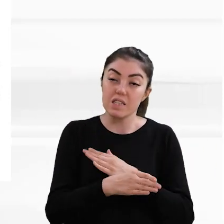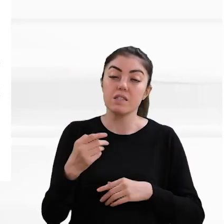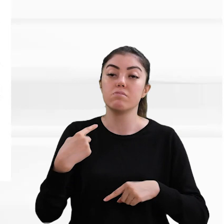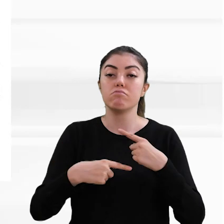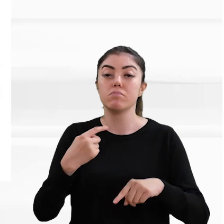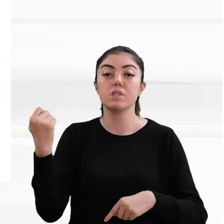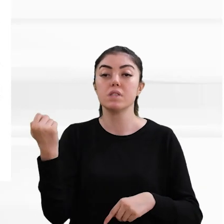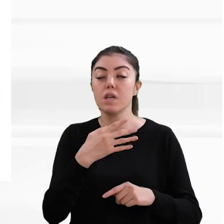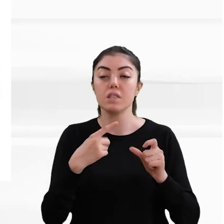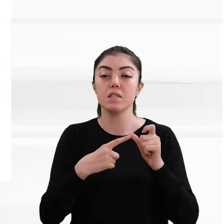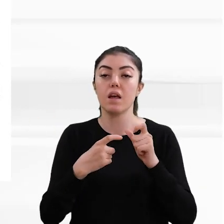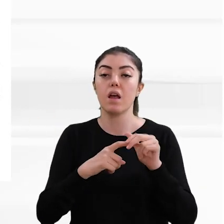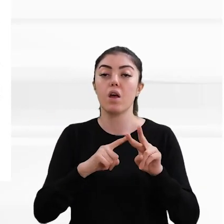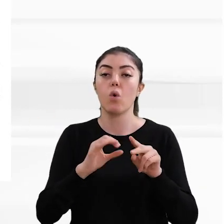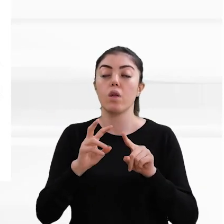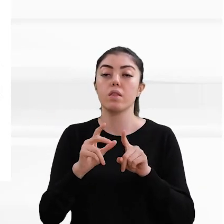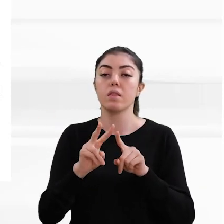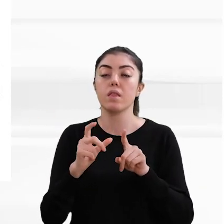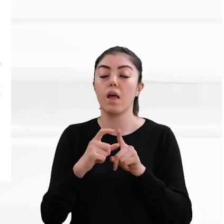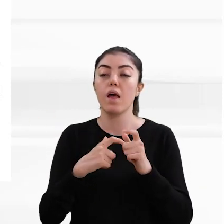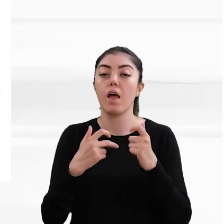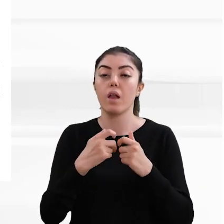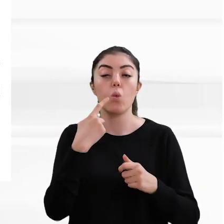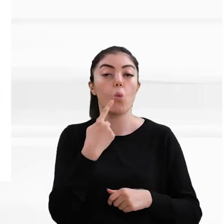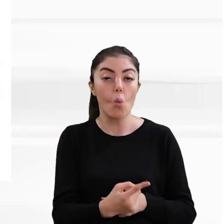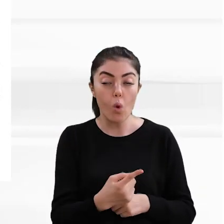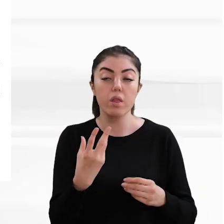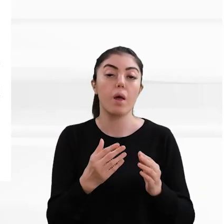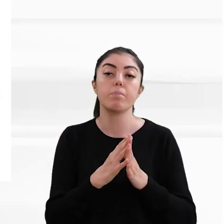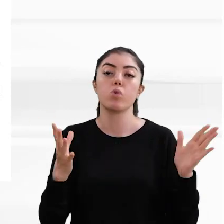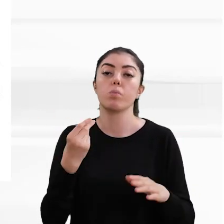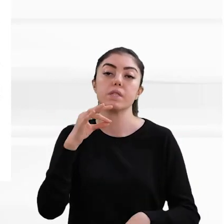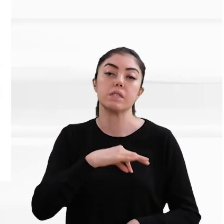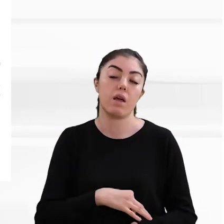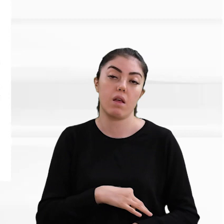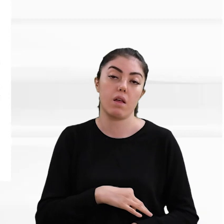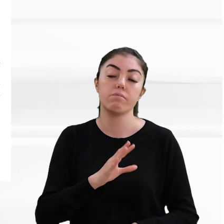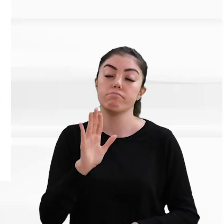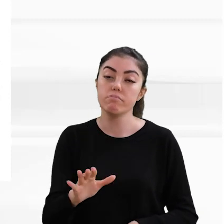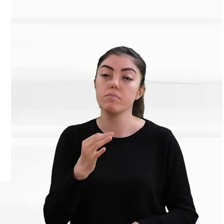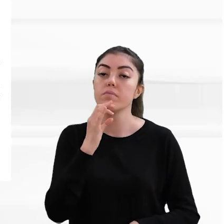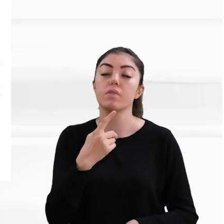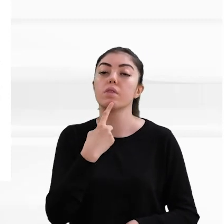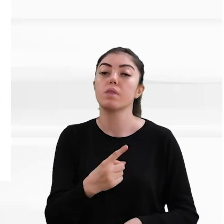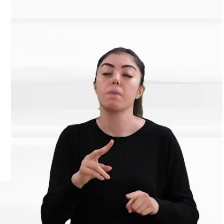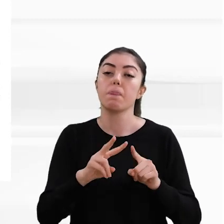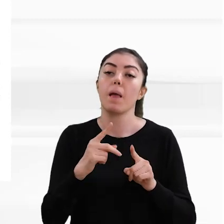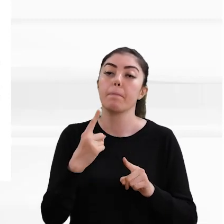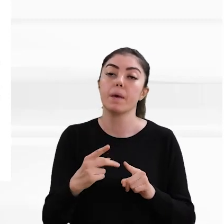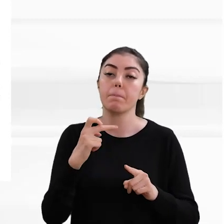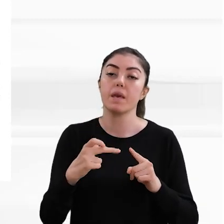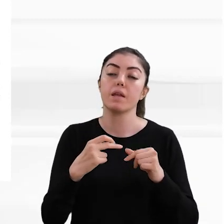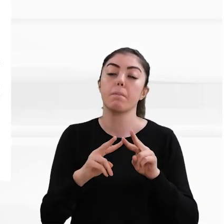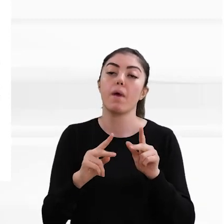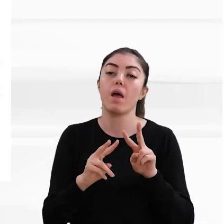sarım sayısının giriş sarım sayısından yani sekonder sarım sayısının primer sarım sayısından büyük olması gerekiyor.